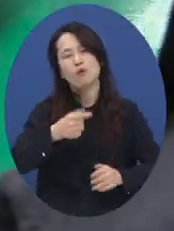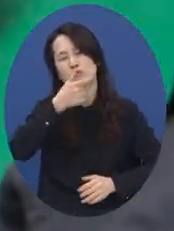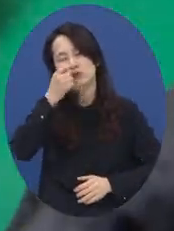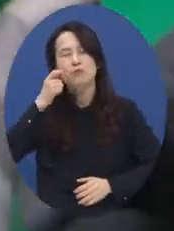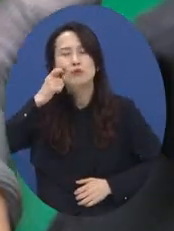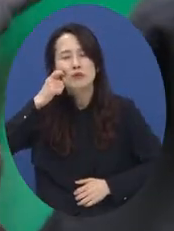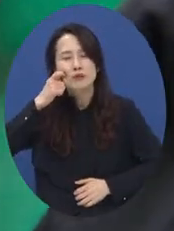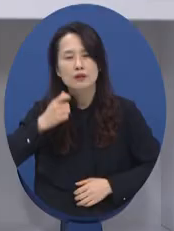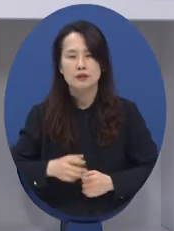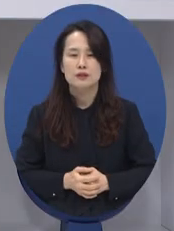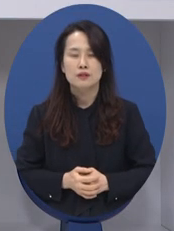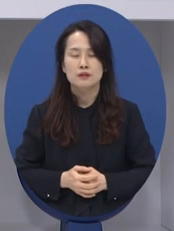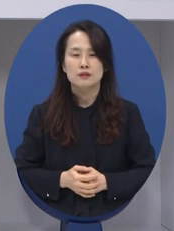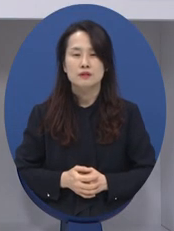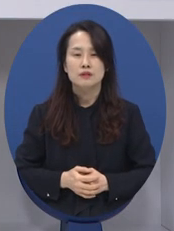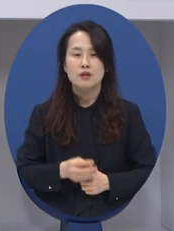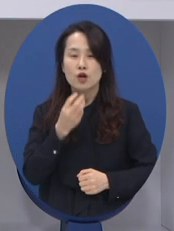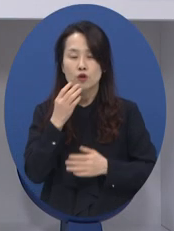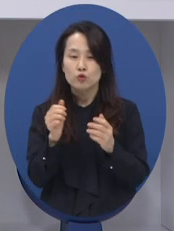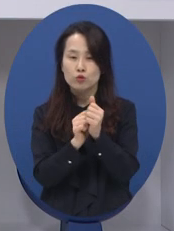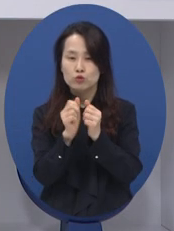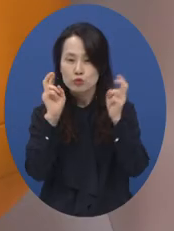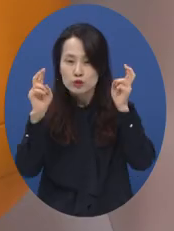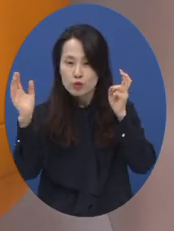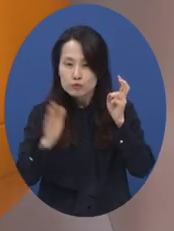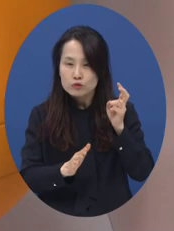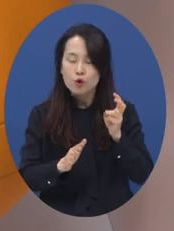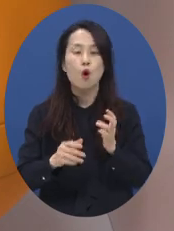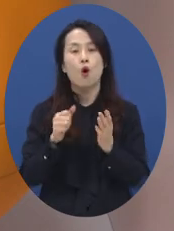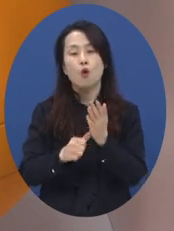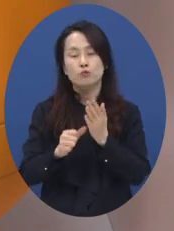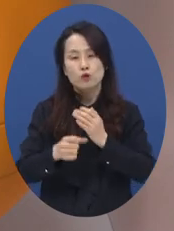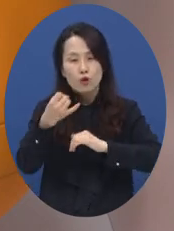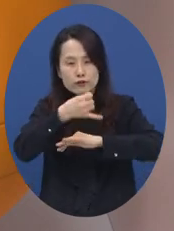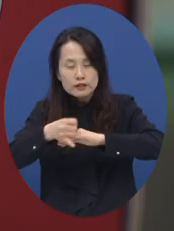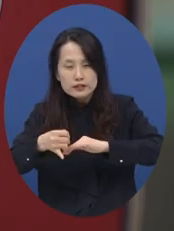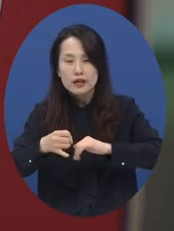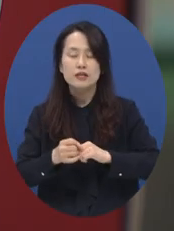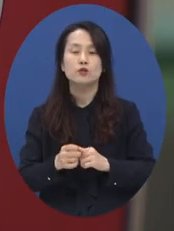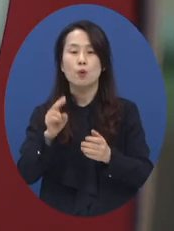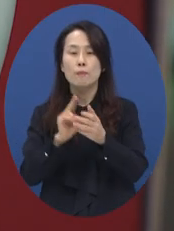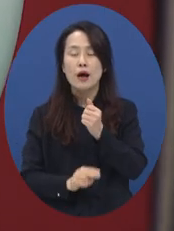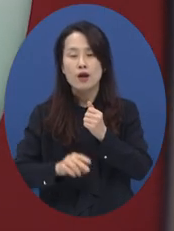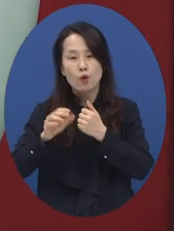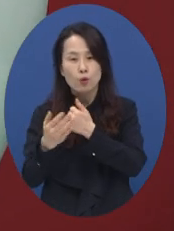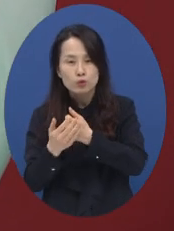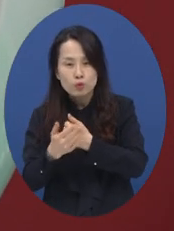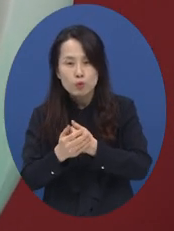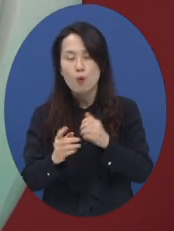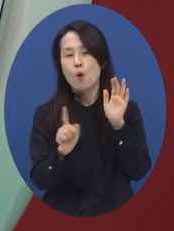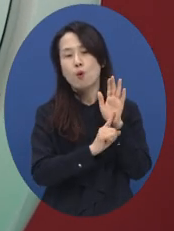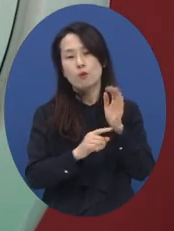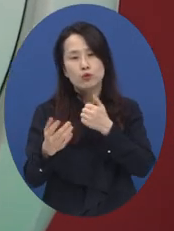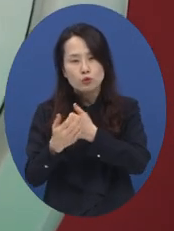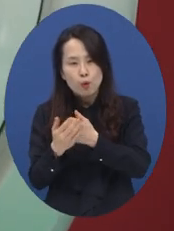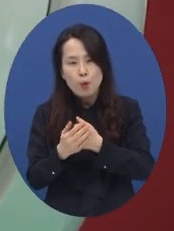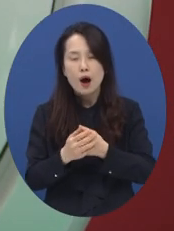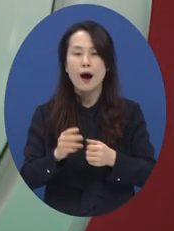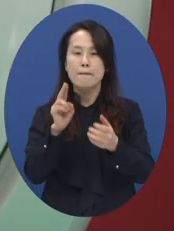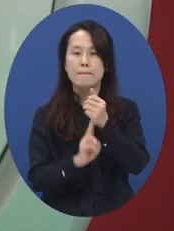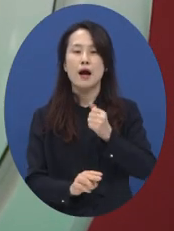중소기업 경기도 주 시켜서 로부터 제품 디자인 개선과 판로 확대 홍보 지원을 받아 매출이 3배나